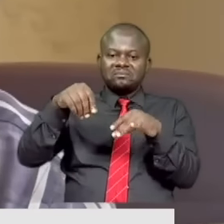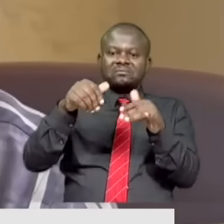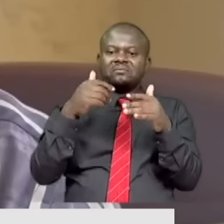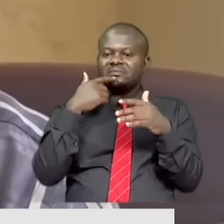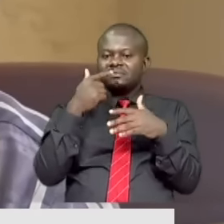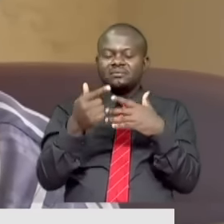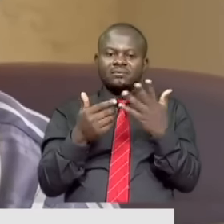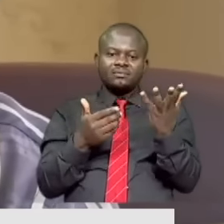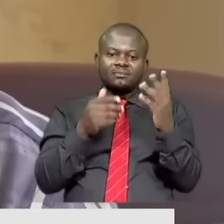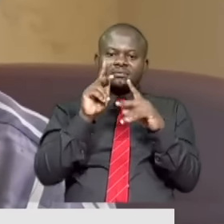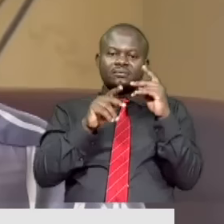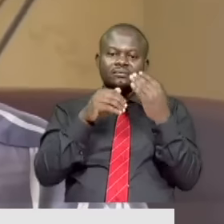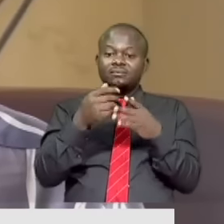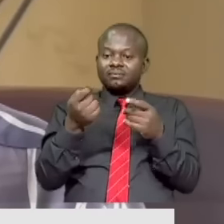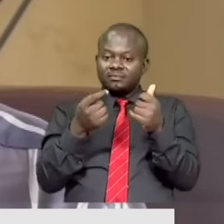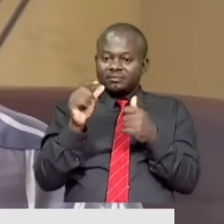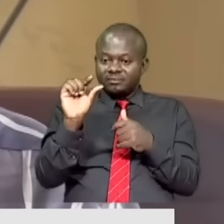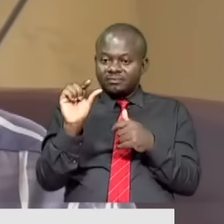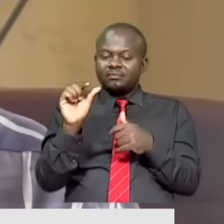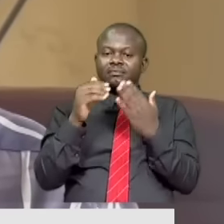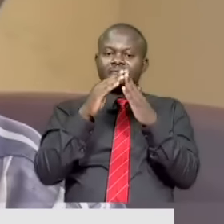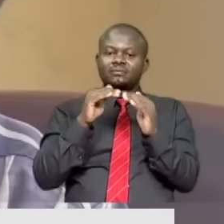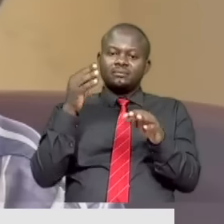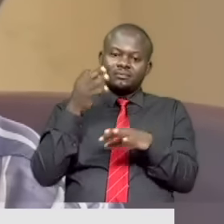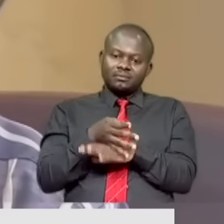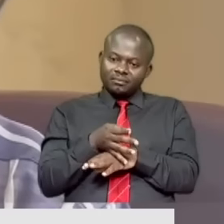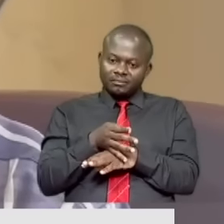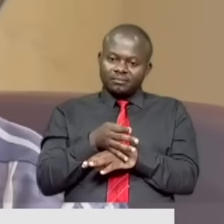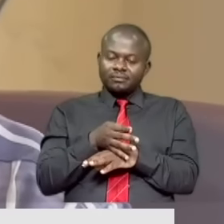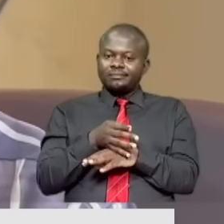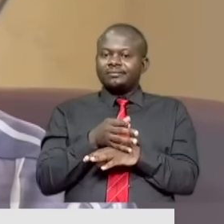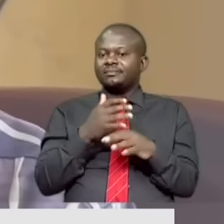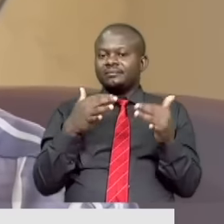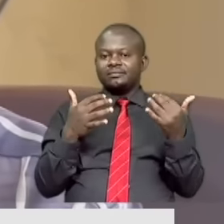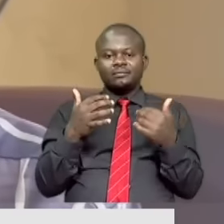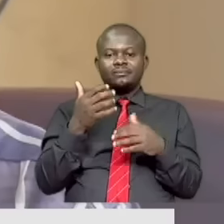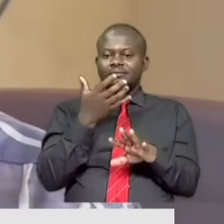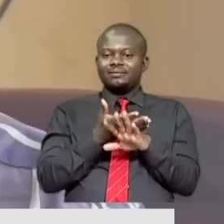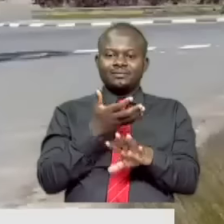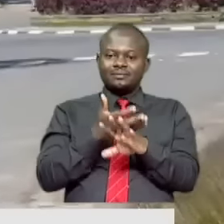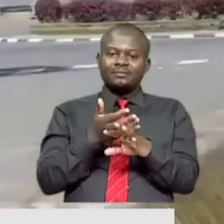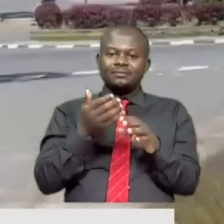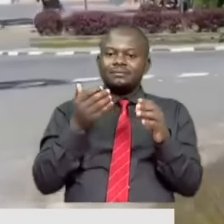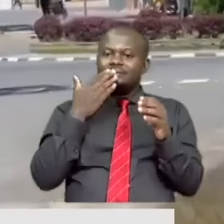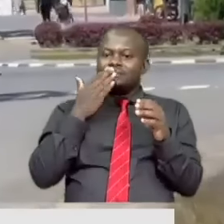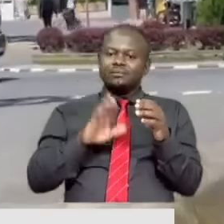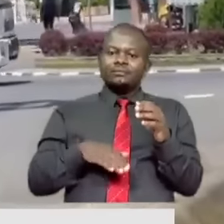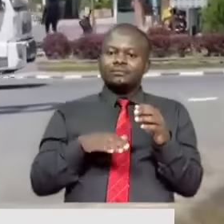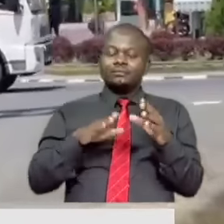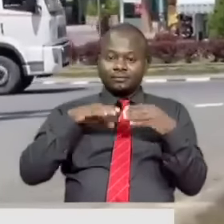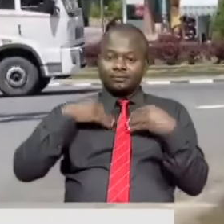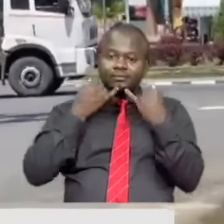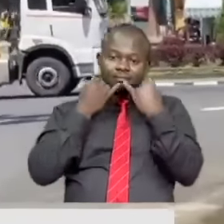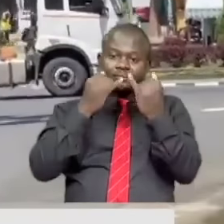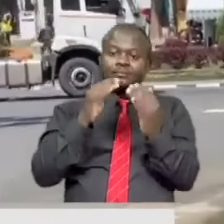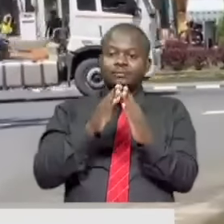hari abaturage bake, hari amazu ya nyakatsi. Ewe, kibuye yasaga naho itariyo. Munyemerere mbamenyeshe ko umujyi wa